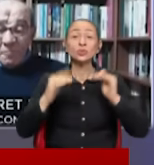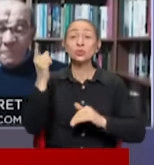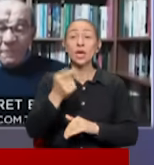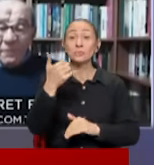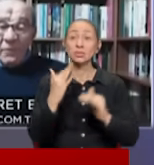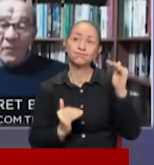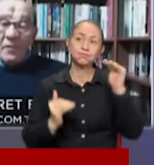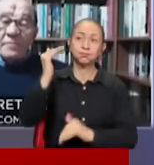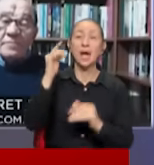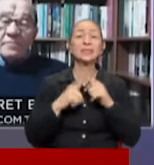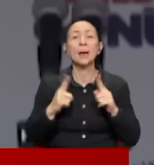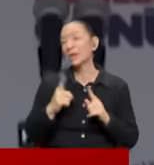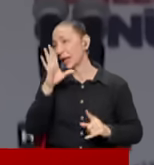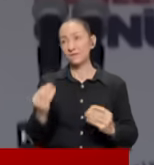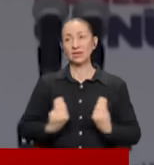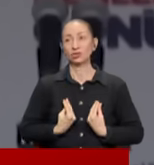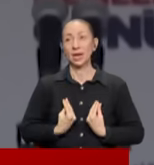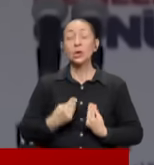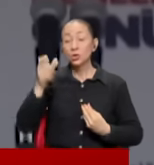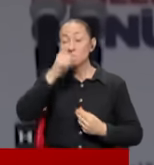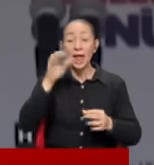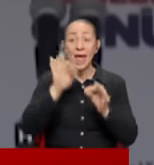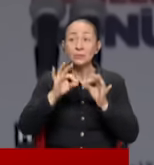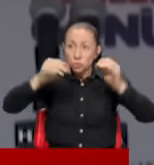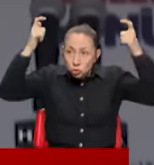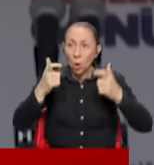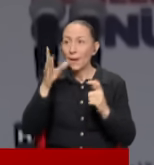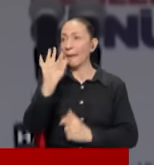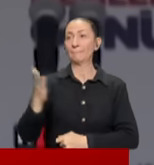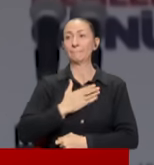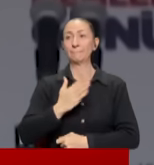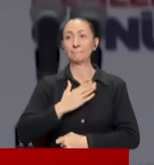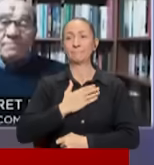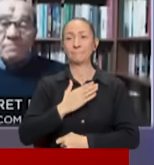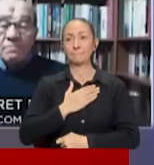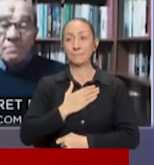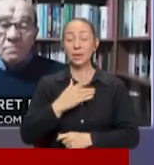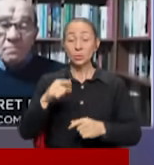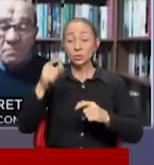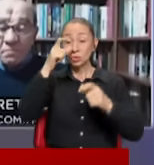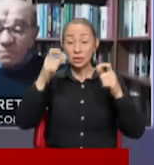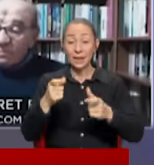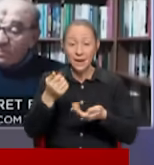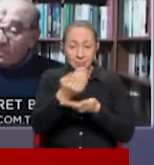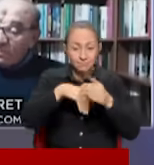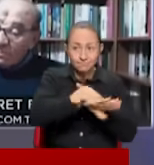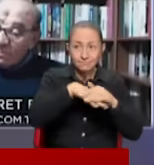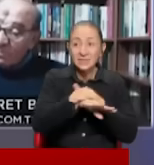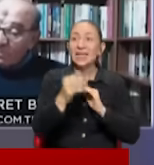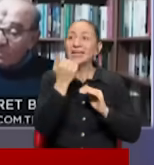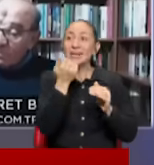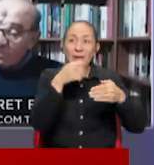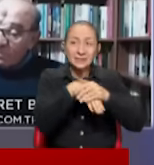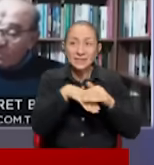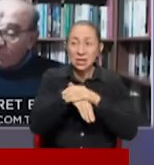%65'e çıkarılmasının hesabını kim verecek? Türkiye'nin ekonomisinin sorumlusu benim, ben. Bu ülkenin rezervlerini, yedek